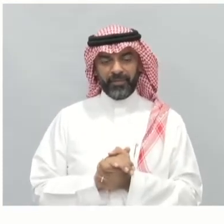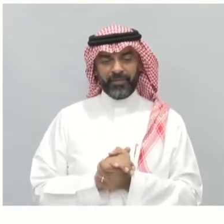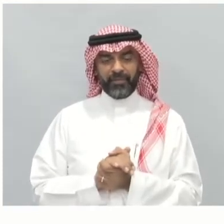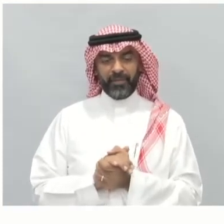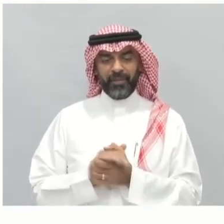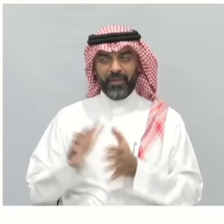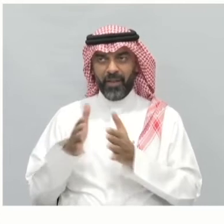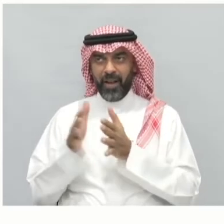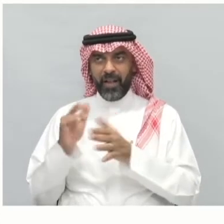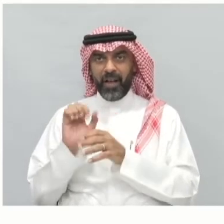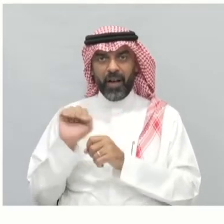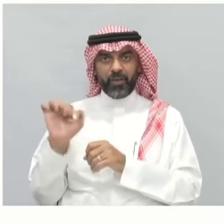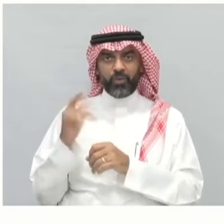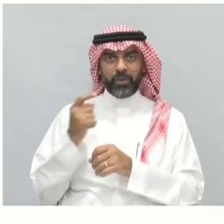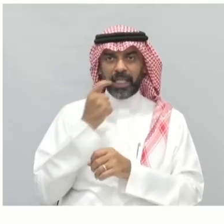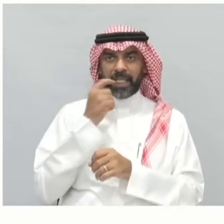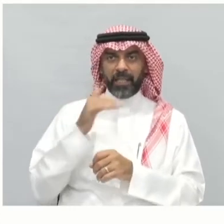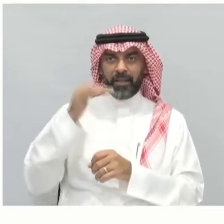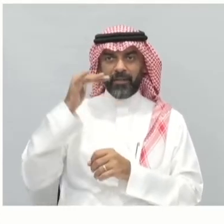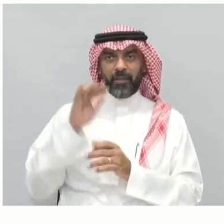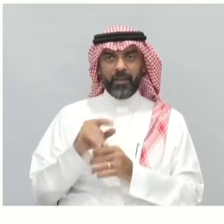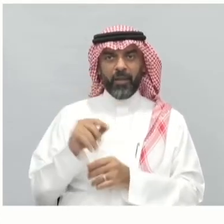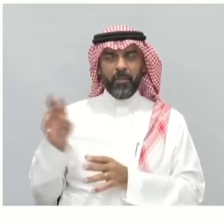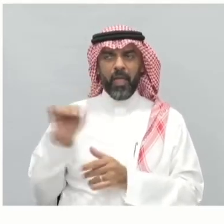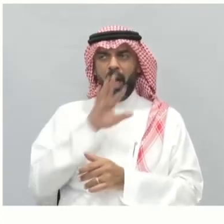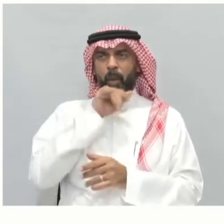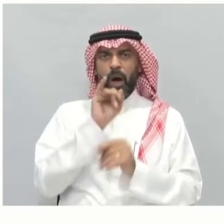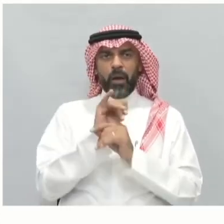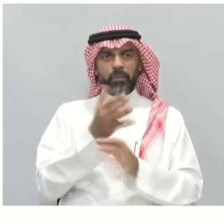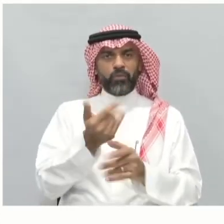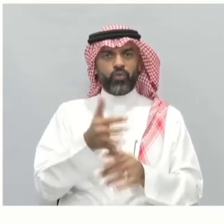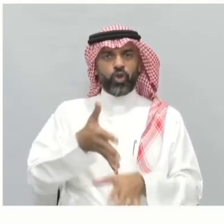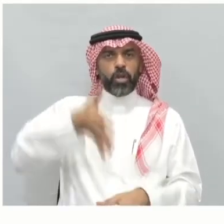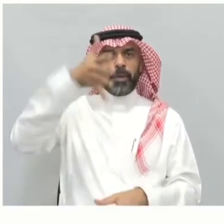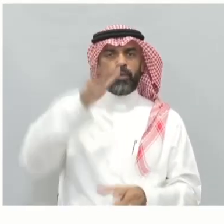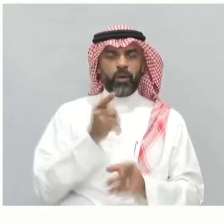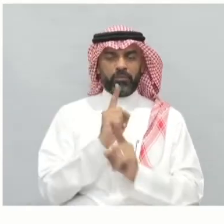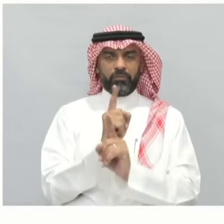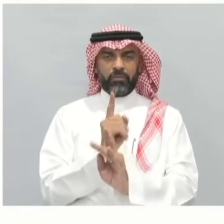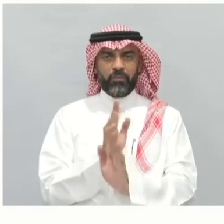عمرا يعني كان والدهم يقول ترتبوا حسب الاكبر عمره